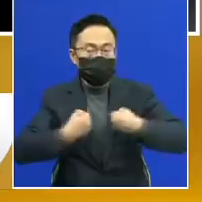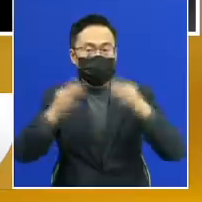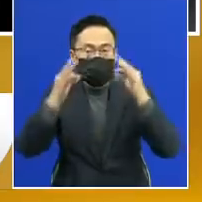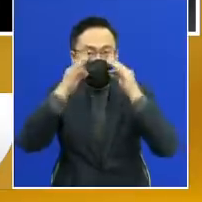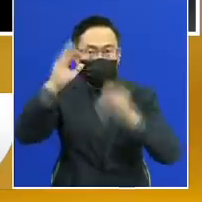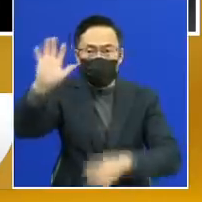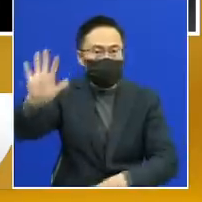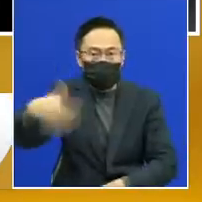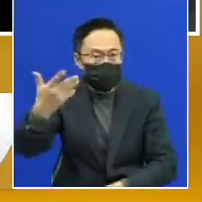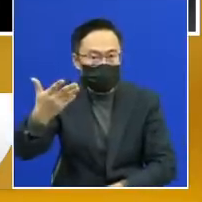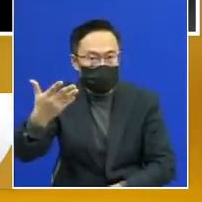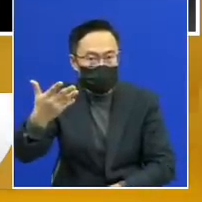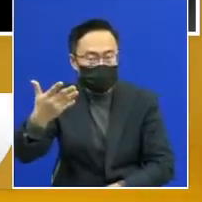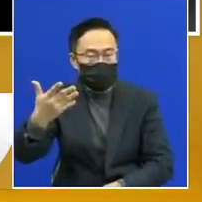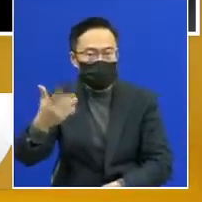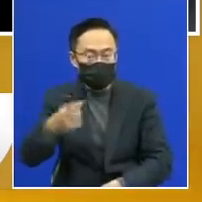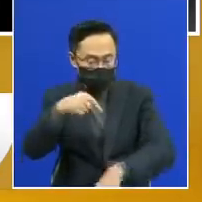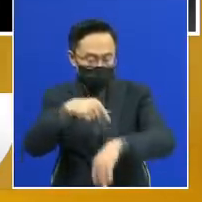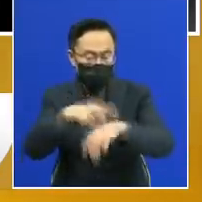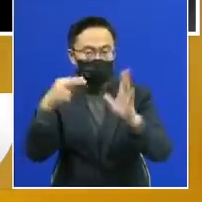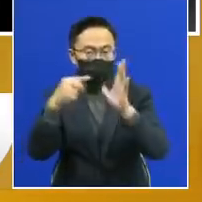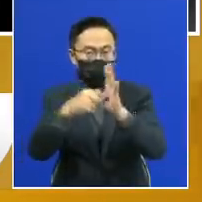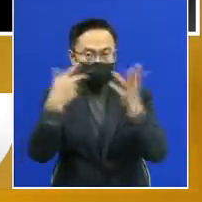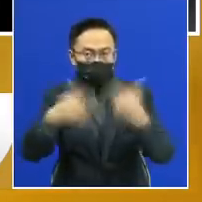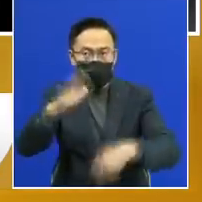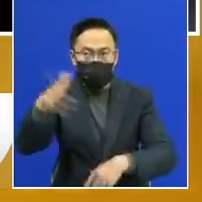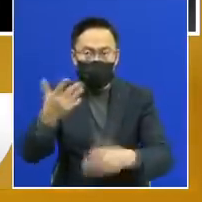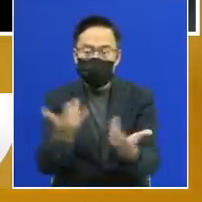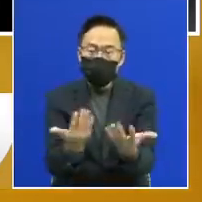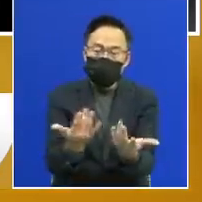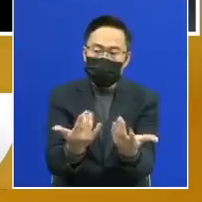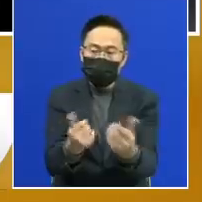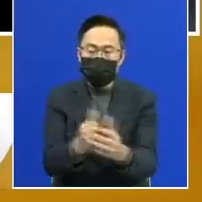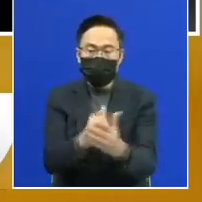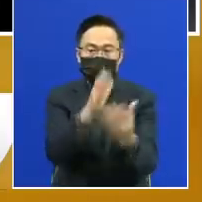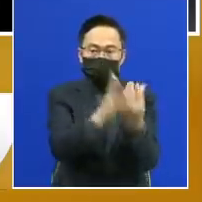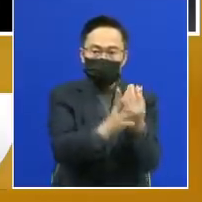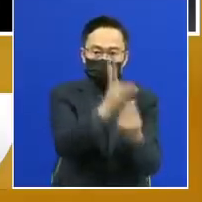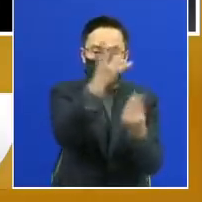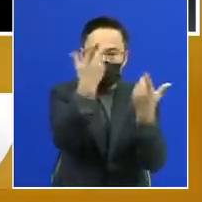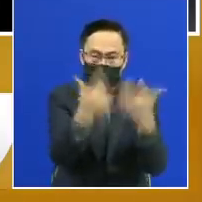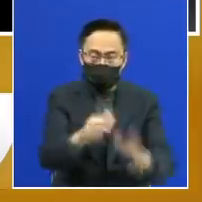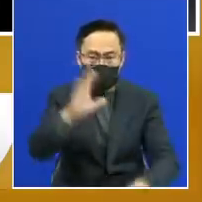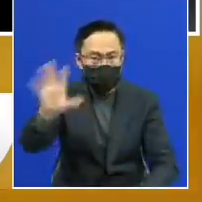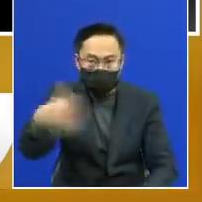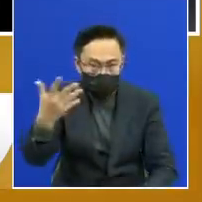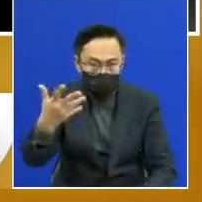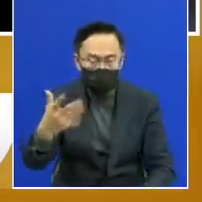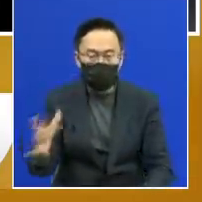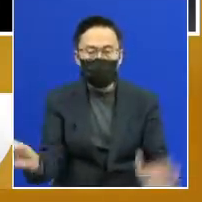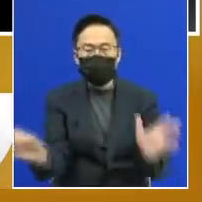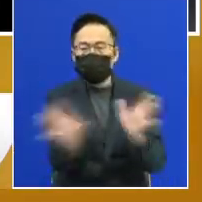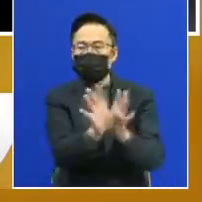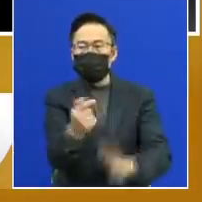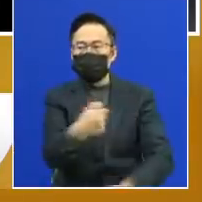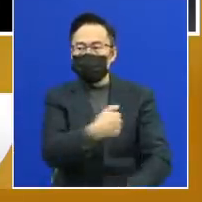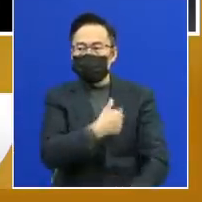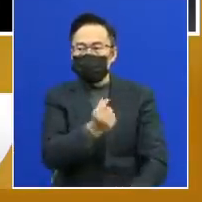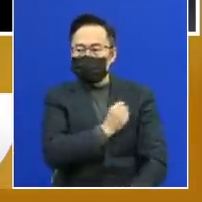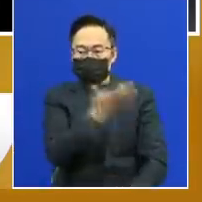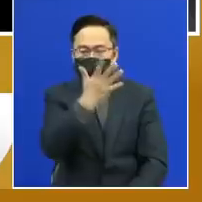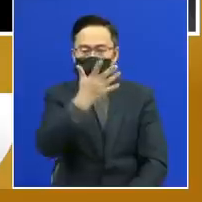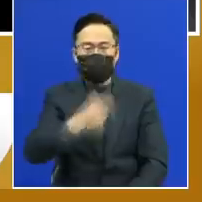าก็ไม่มาค่ะพี่ก็รอจนถึง2อาทิตย์เขาไม่มาพี่ก็เลยเรีย